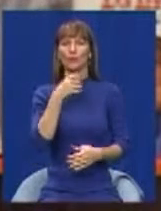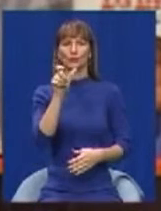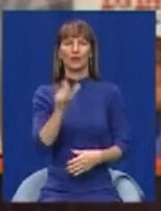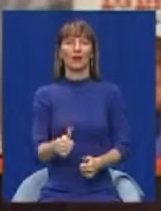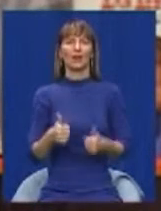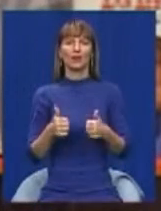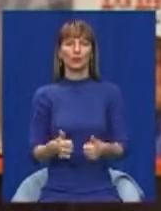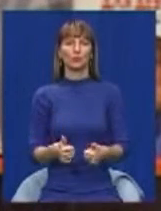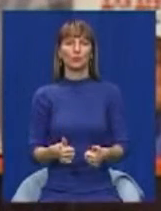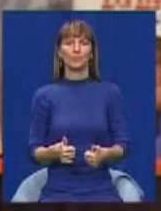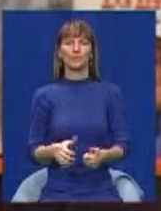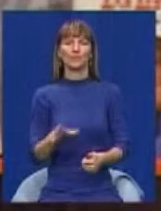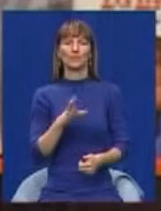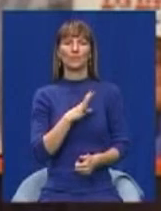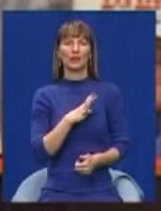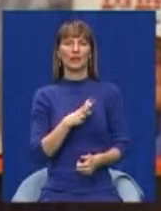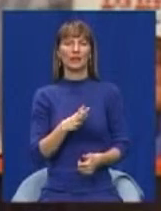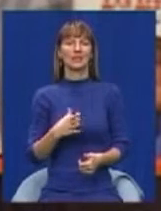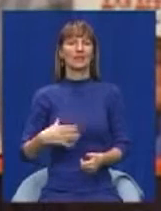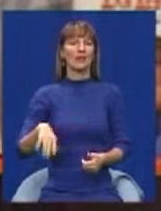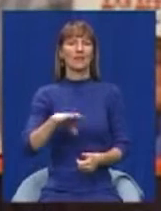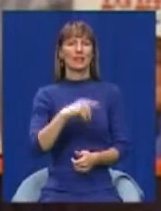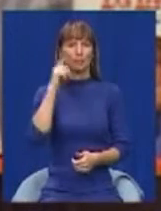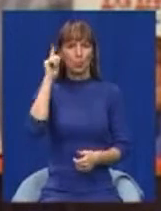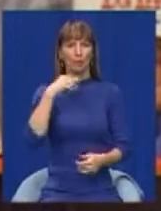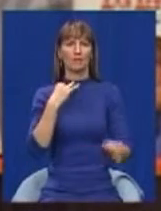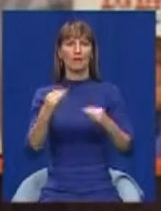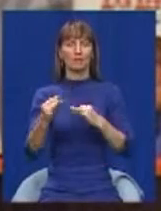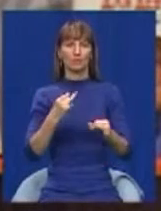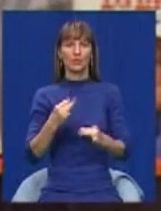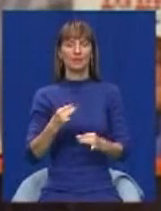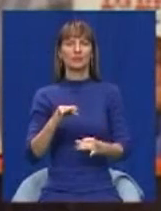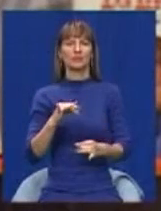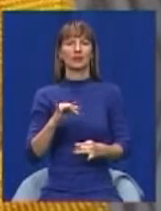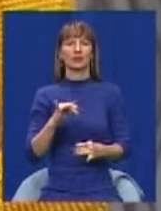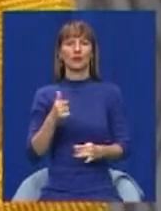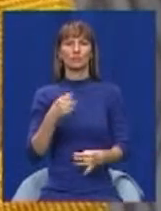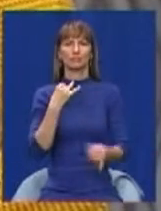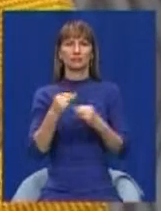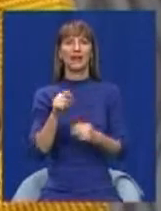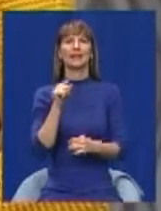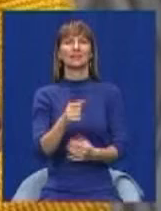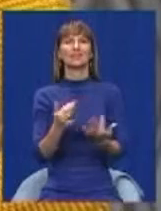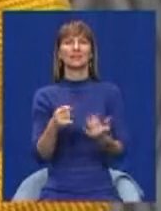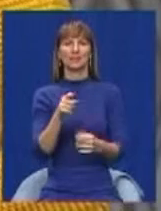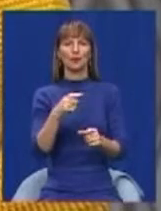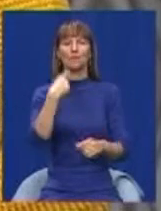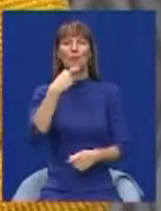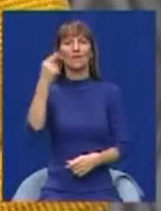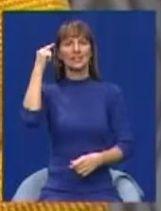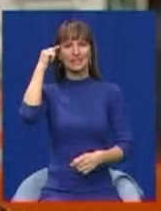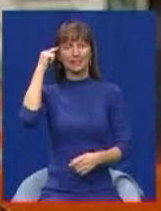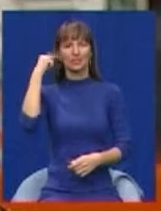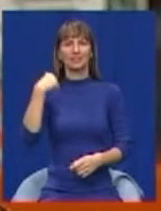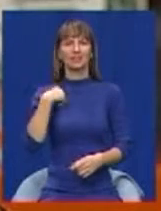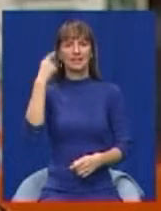хорошо, ну, быть со всеми людьми, общаться, хорошо и четко разговаривать. А ты, до речи, сколько ты мов